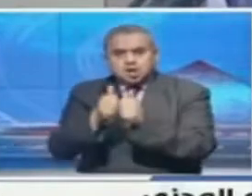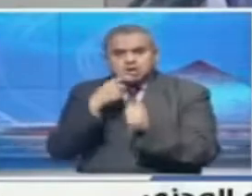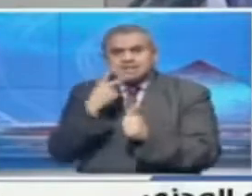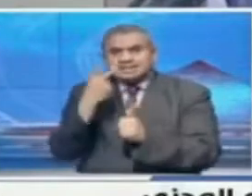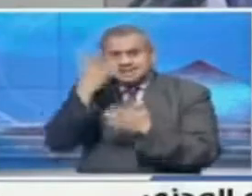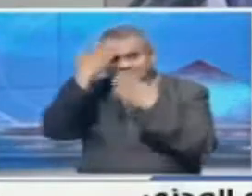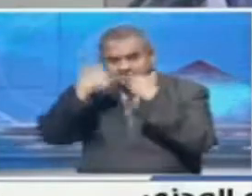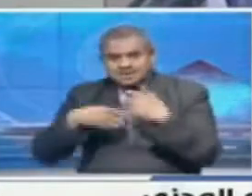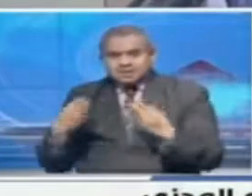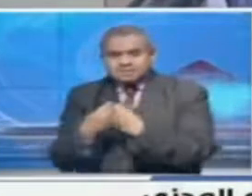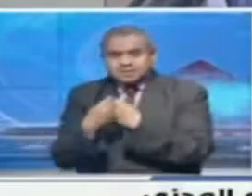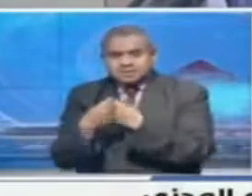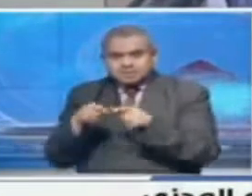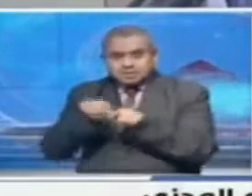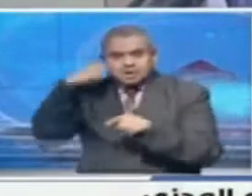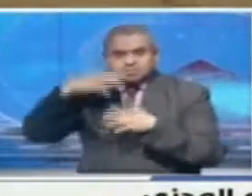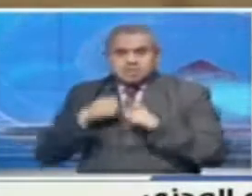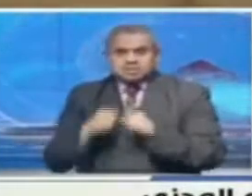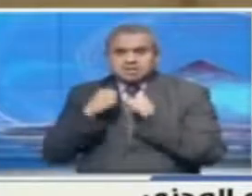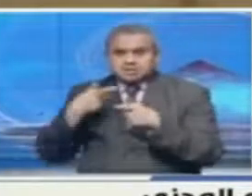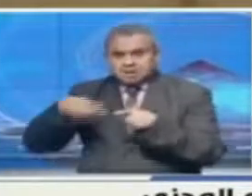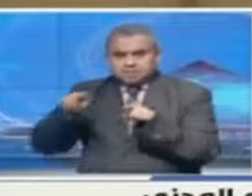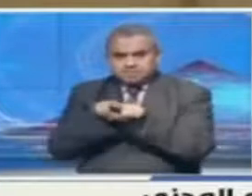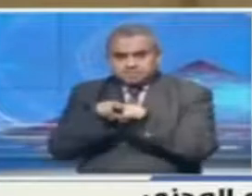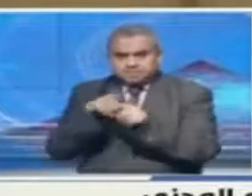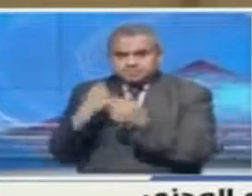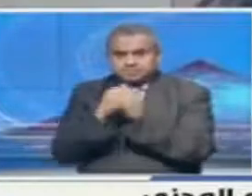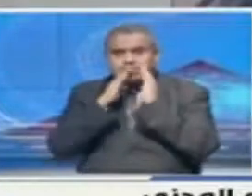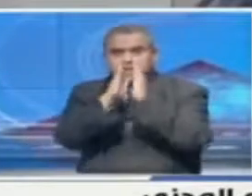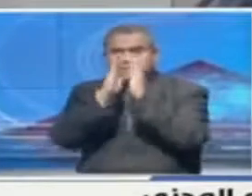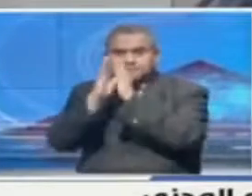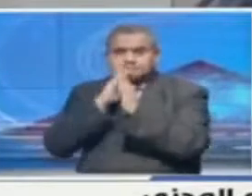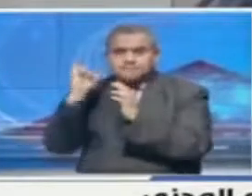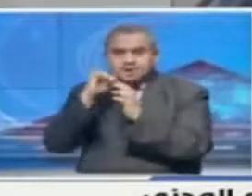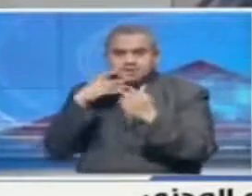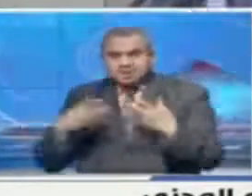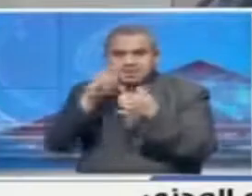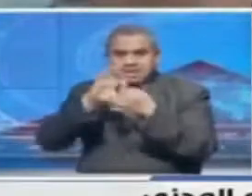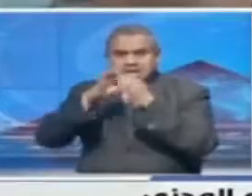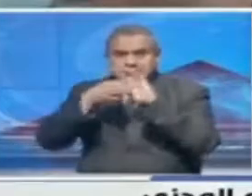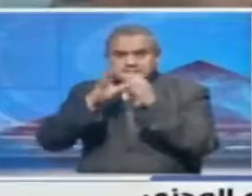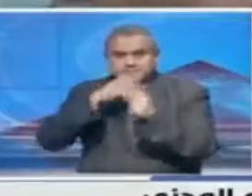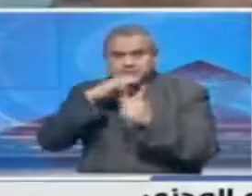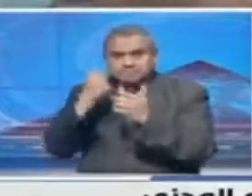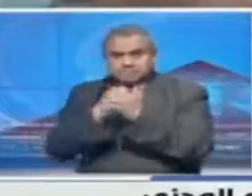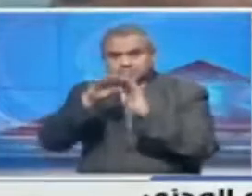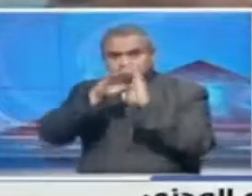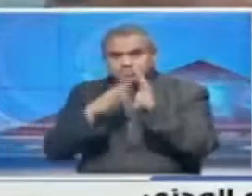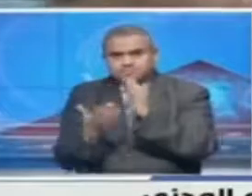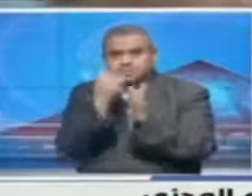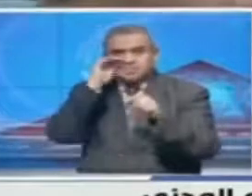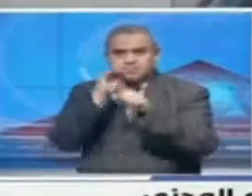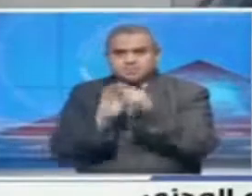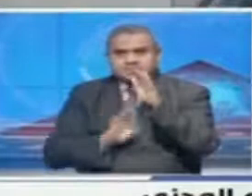اللي بننفذها مع بالشراكة مع وزارة الصحة. في أيضا ملفات أخرى بتقوم بها الجمعيات الأهلية، بننشئ مرصد